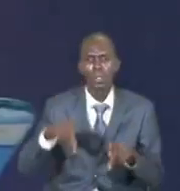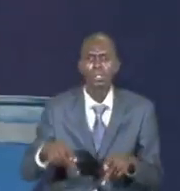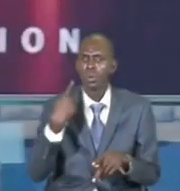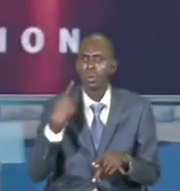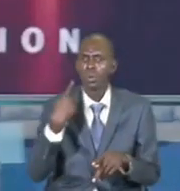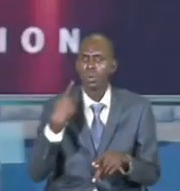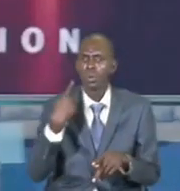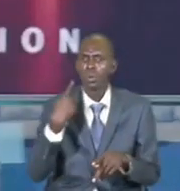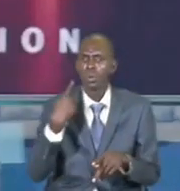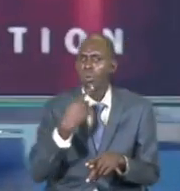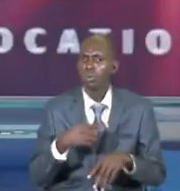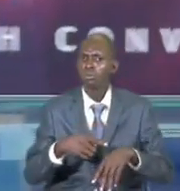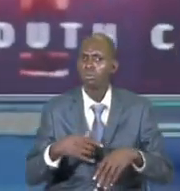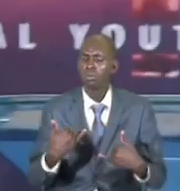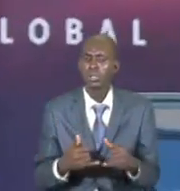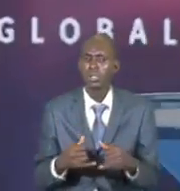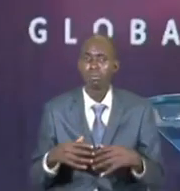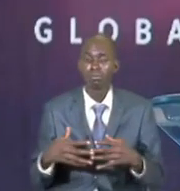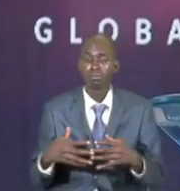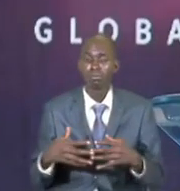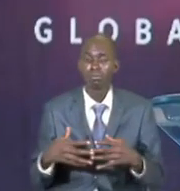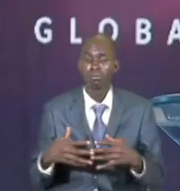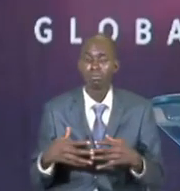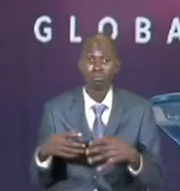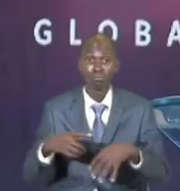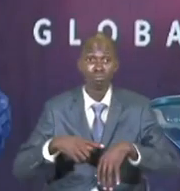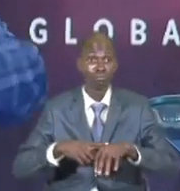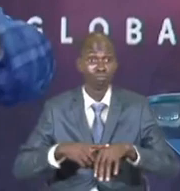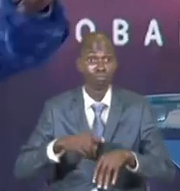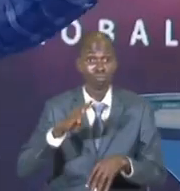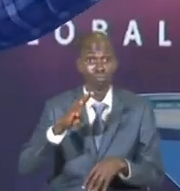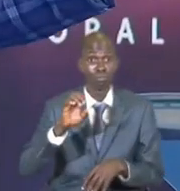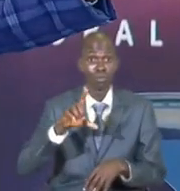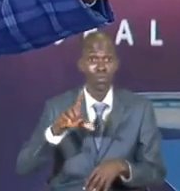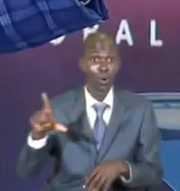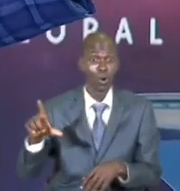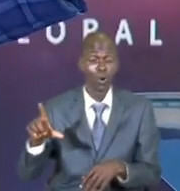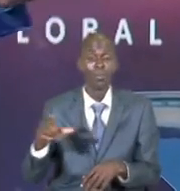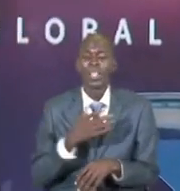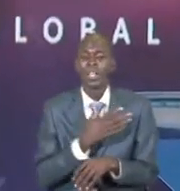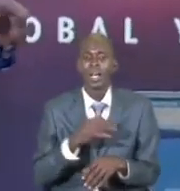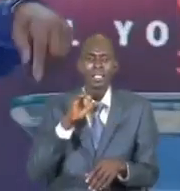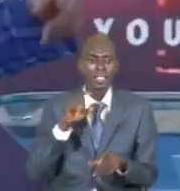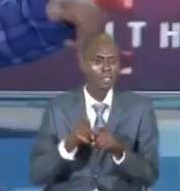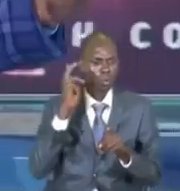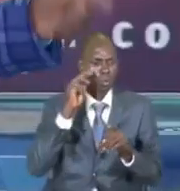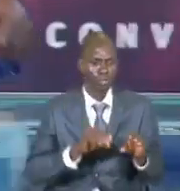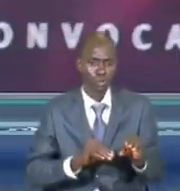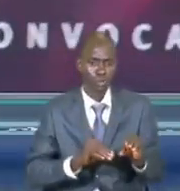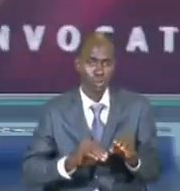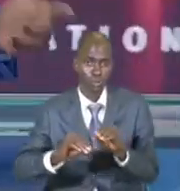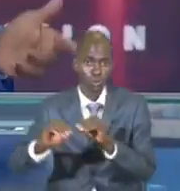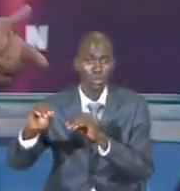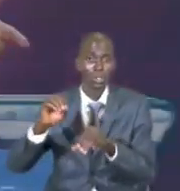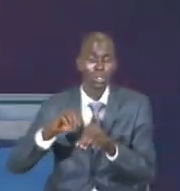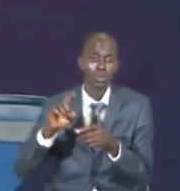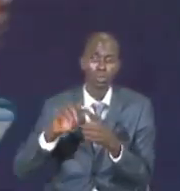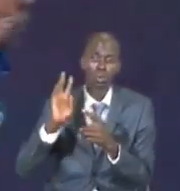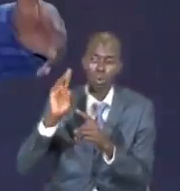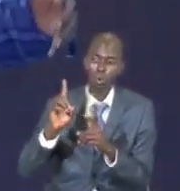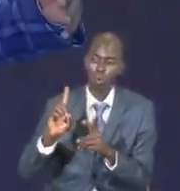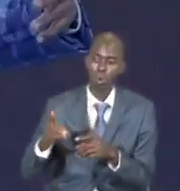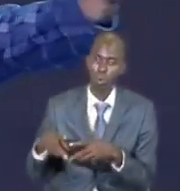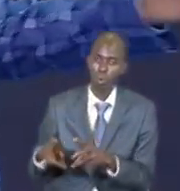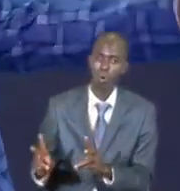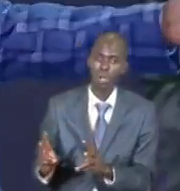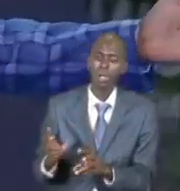onye ihe ọ na-eme doro anya n'onwe ya. O wee na-agba bọọlụ, gbaga ya, n'ebe na-ekwesị ekwesị wee jee nye